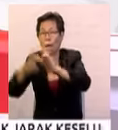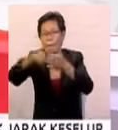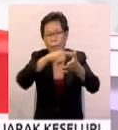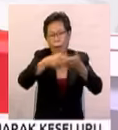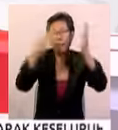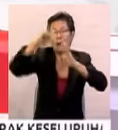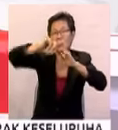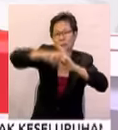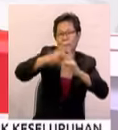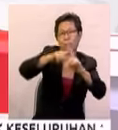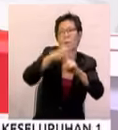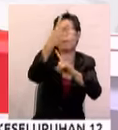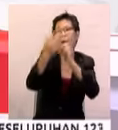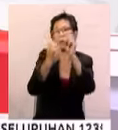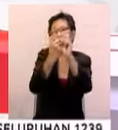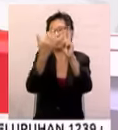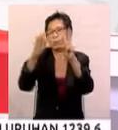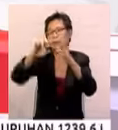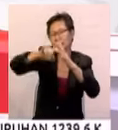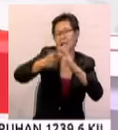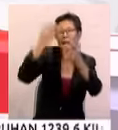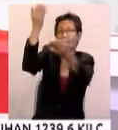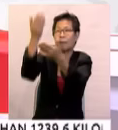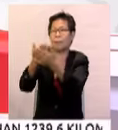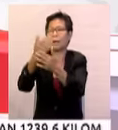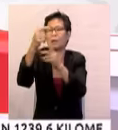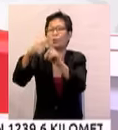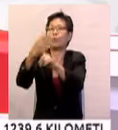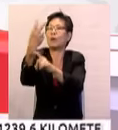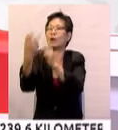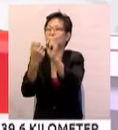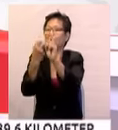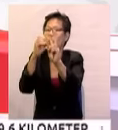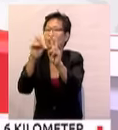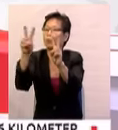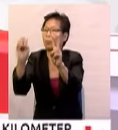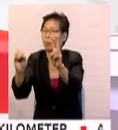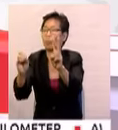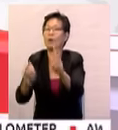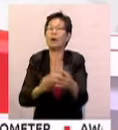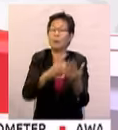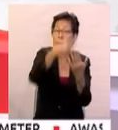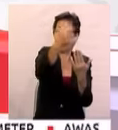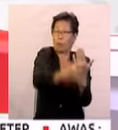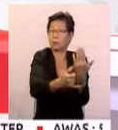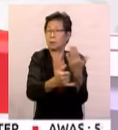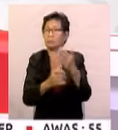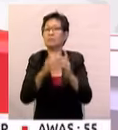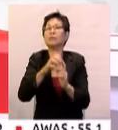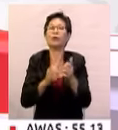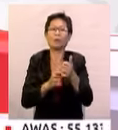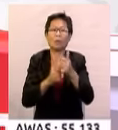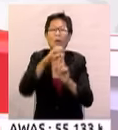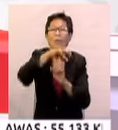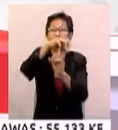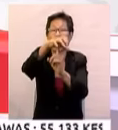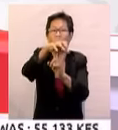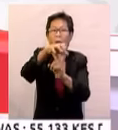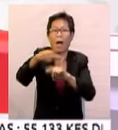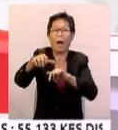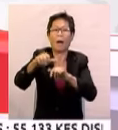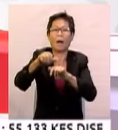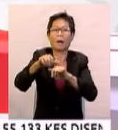yang berkuat kuasa April 2019 hingga Disember 2020 dan ia merupakan sebuah projek di bawah naungan Country Program Action